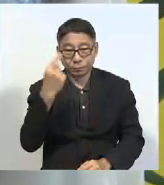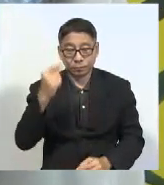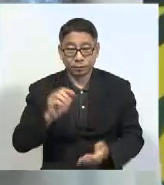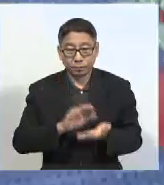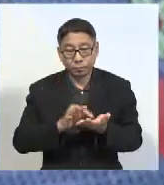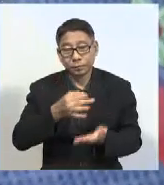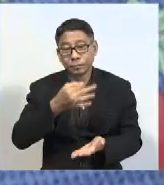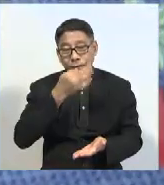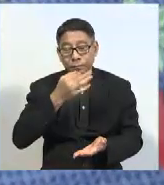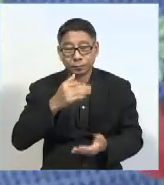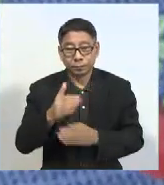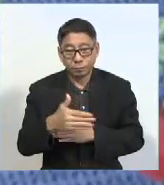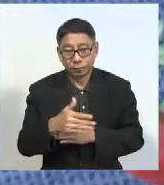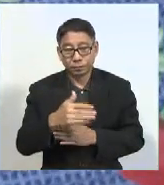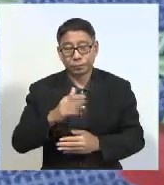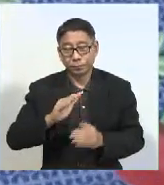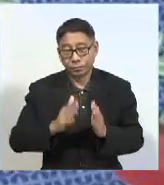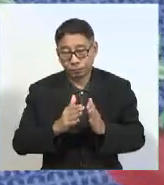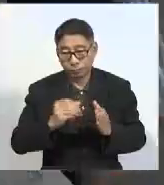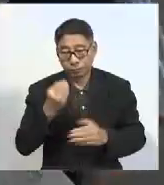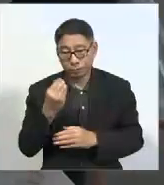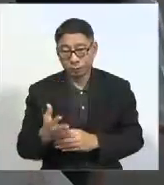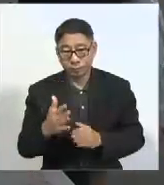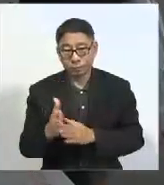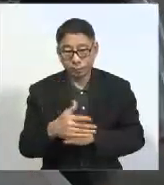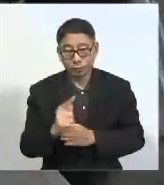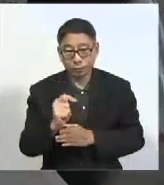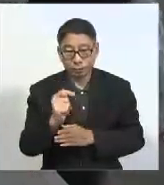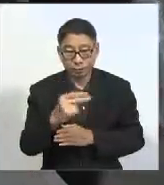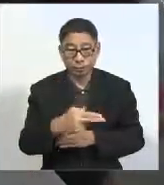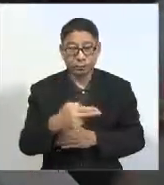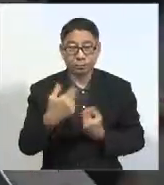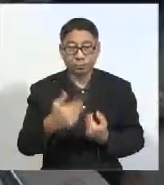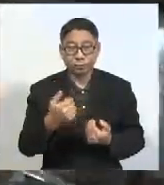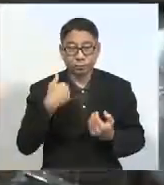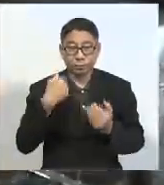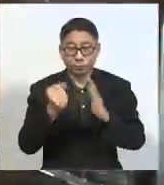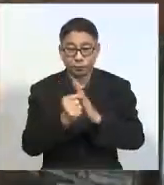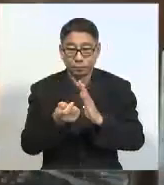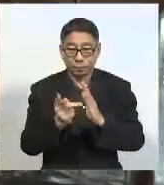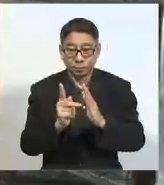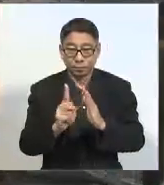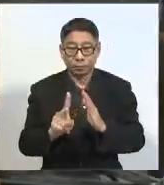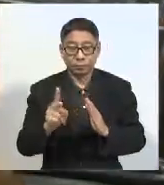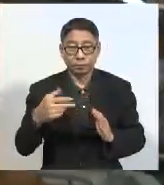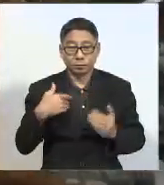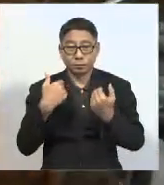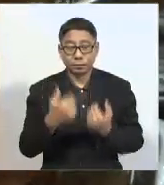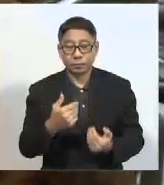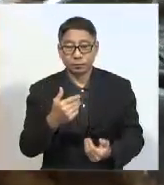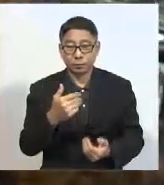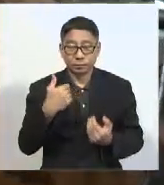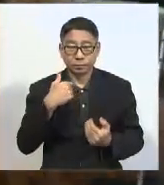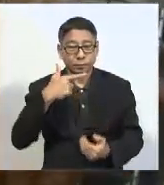ได้ลิ้มลองรสชาติกันอย่างจุใจเนี่ยแหละค่ะปลาทูแม่กลองที่สมุทรสาครนะคะหน้างอคอหัก